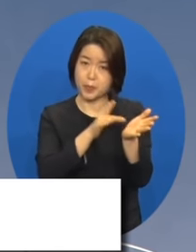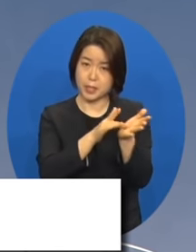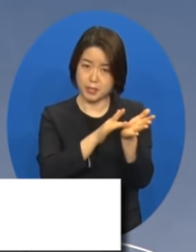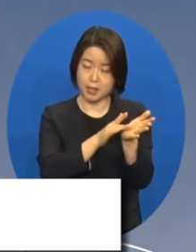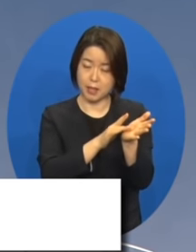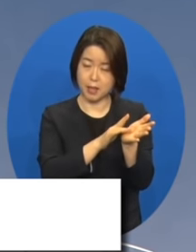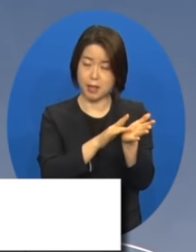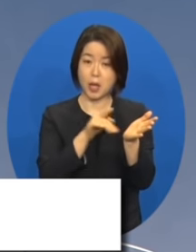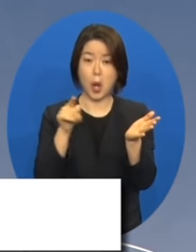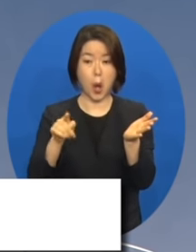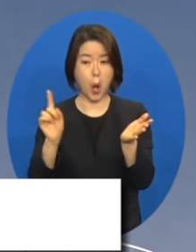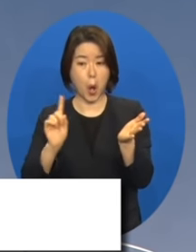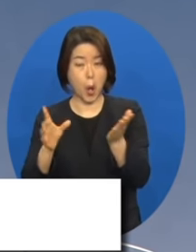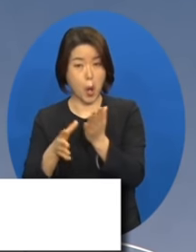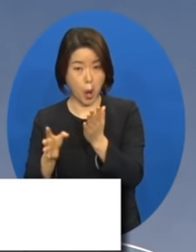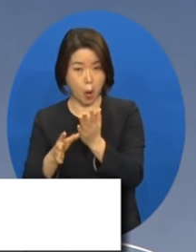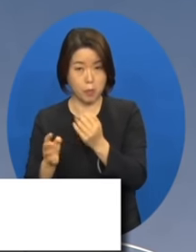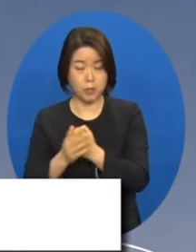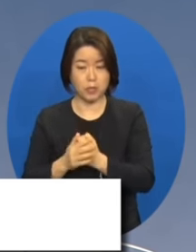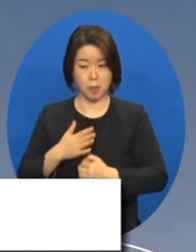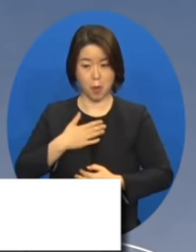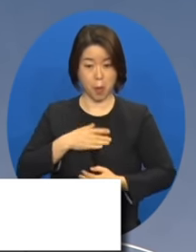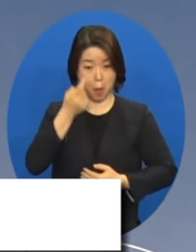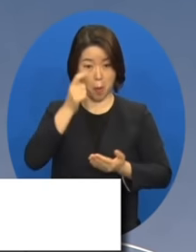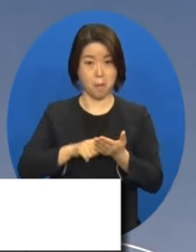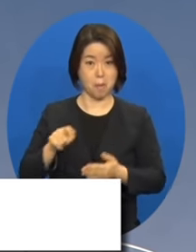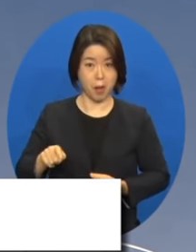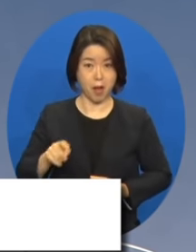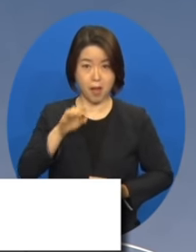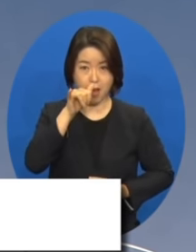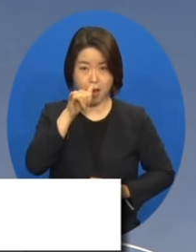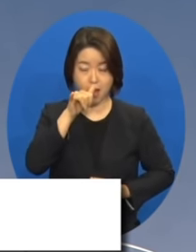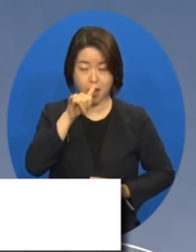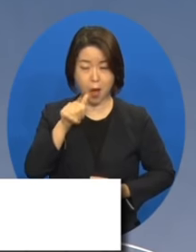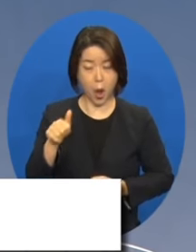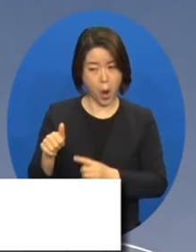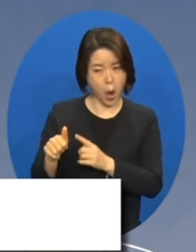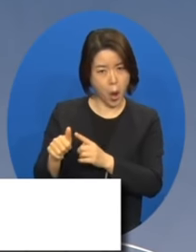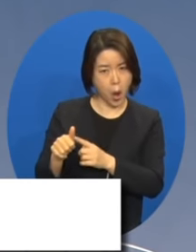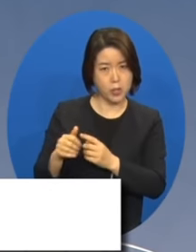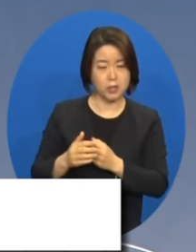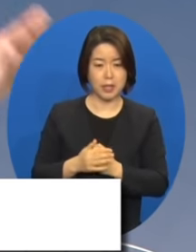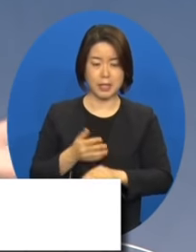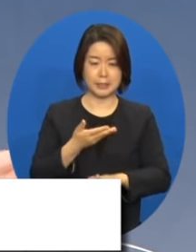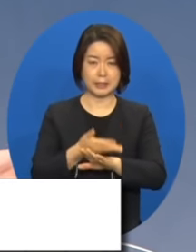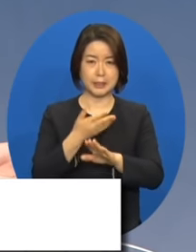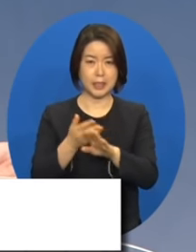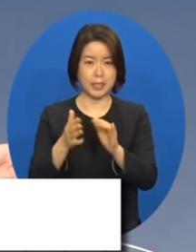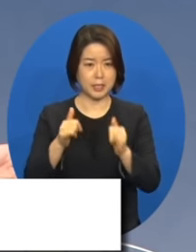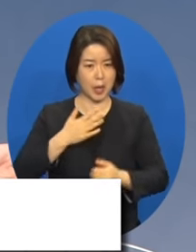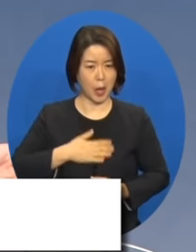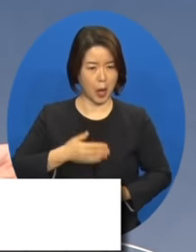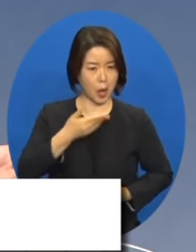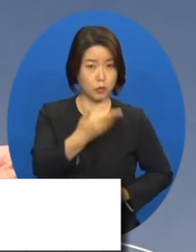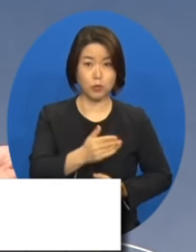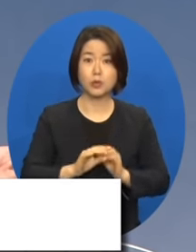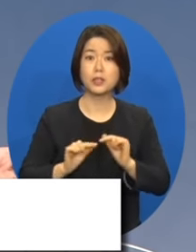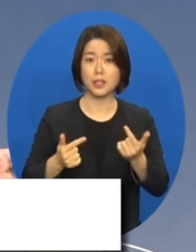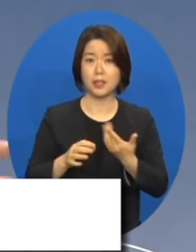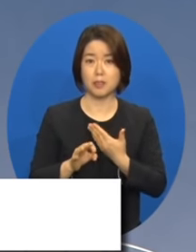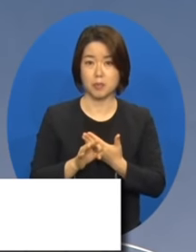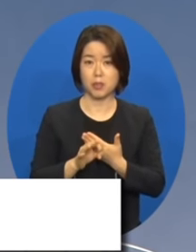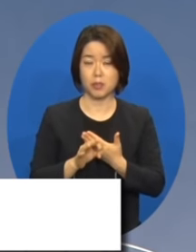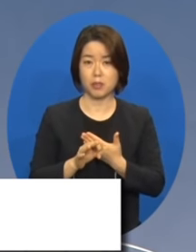물질을 누군가가 알게 됐다고 합시다 그런데 그가 그것을 다른 사람에게 알리지 않으면